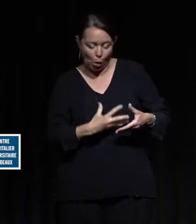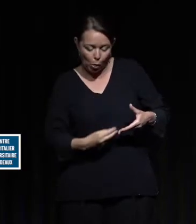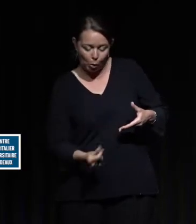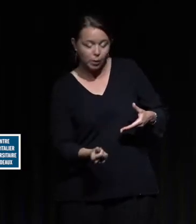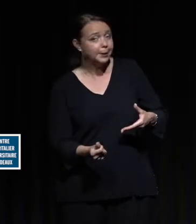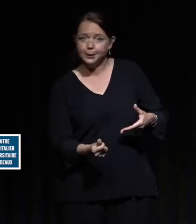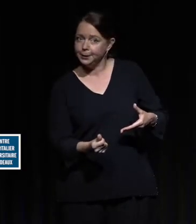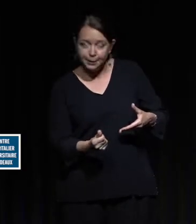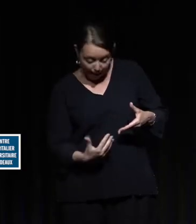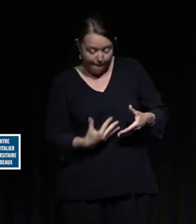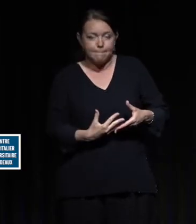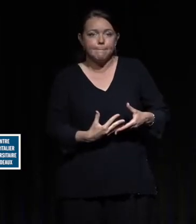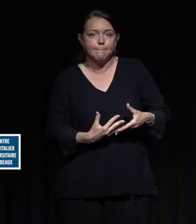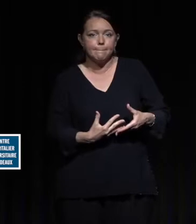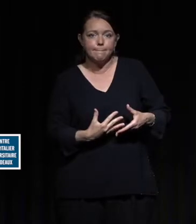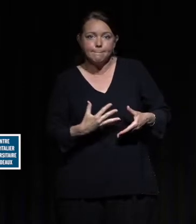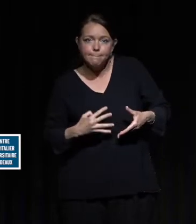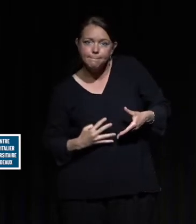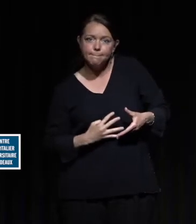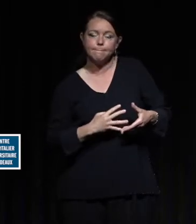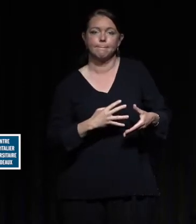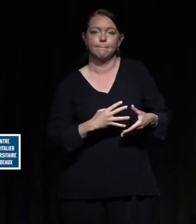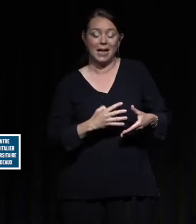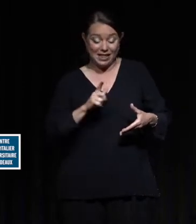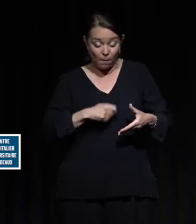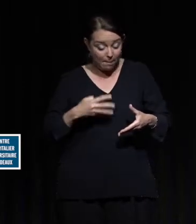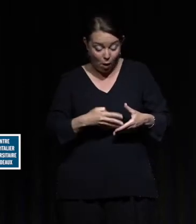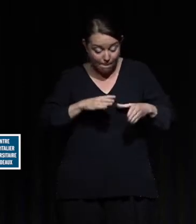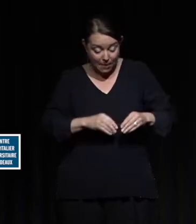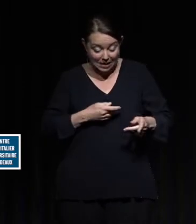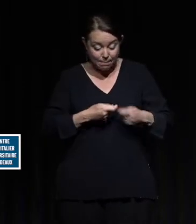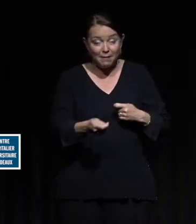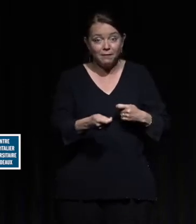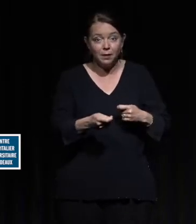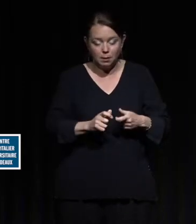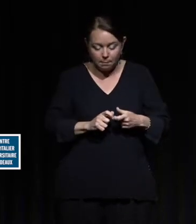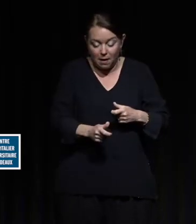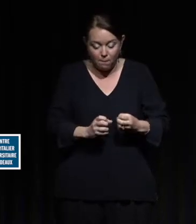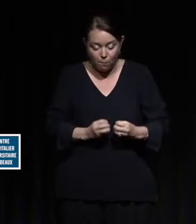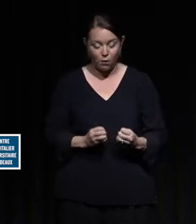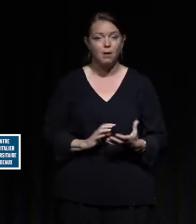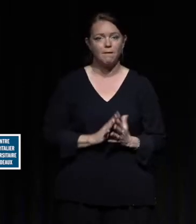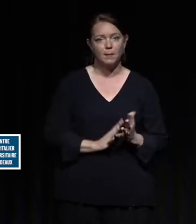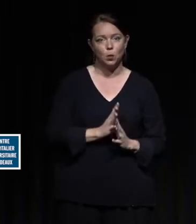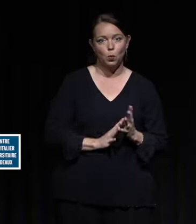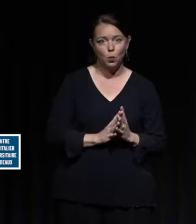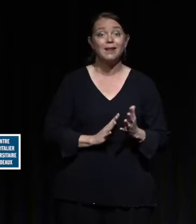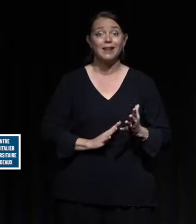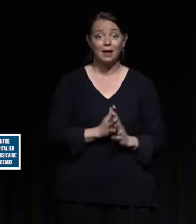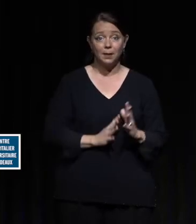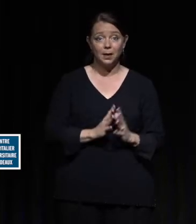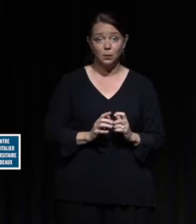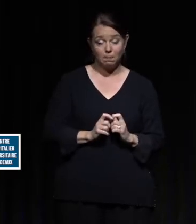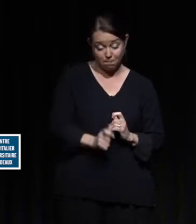dehors de la cavité utérine. Et comme ce tissu n'est pas là au bon endroit, il va créer une inflammation et cette réaction inflammatoire, elle